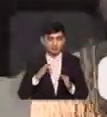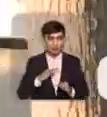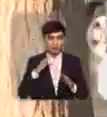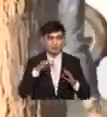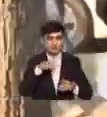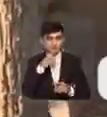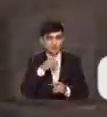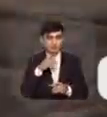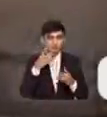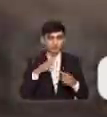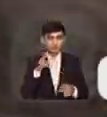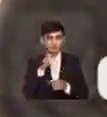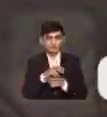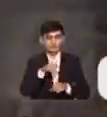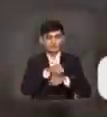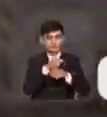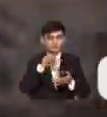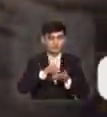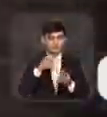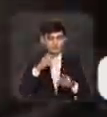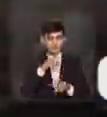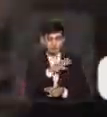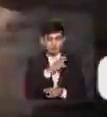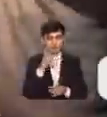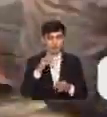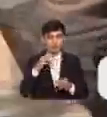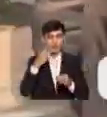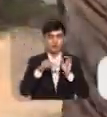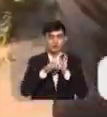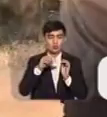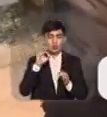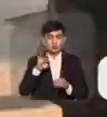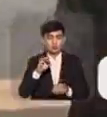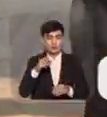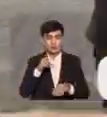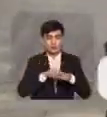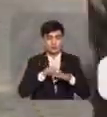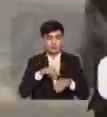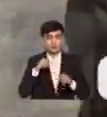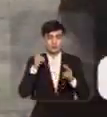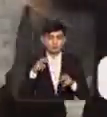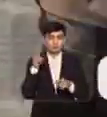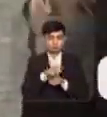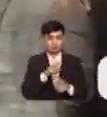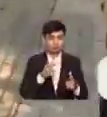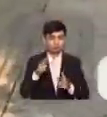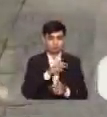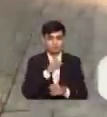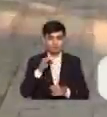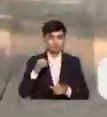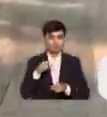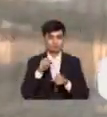от акции. 26 октября полиция заранее оцепила улицы, и участников митинга задерживали еще на подходе к месту